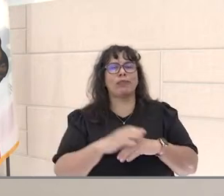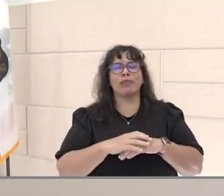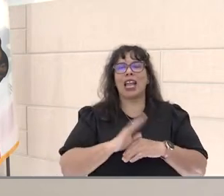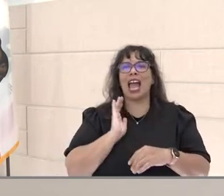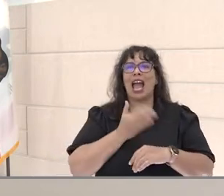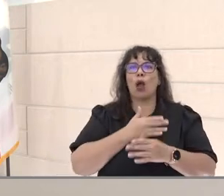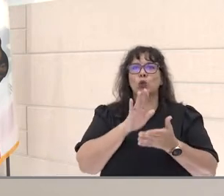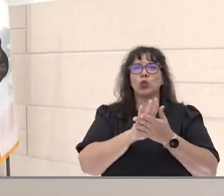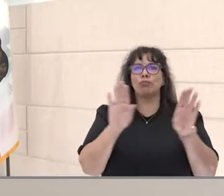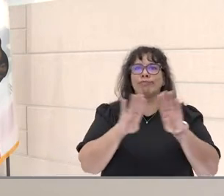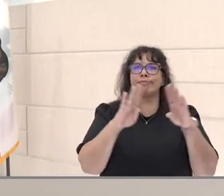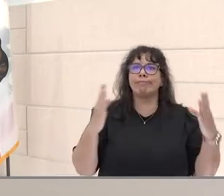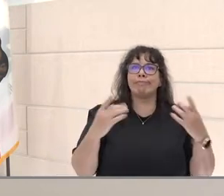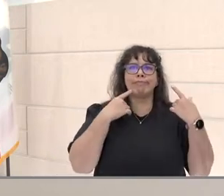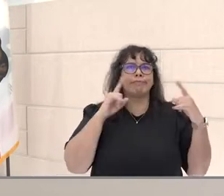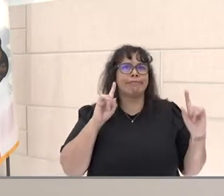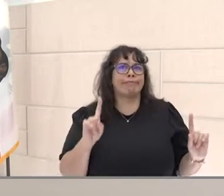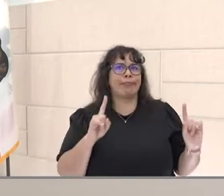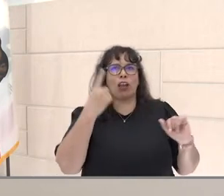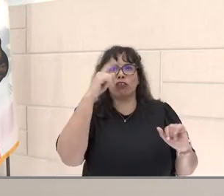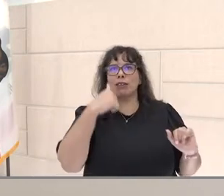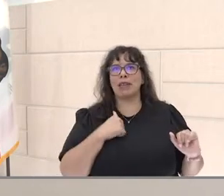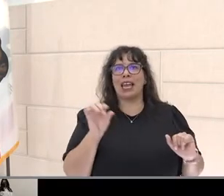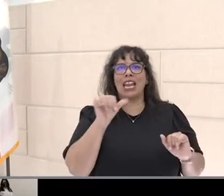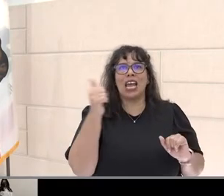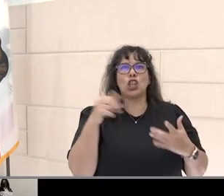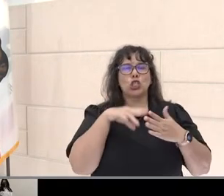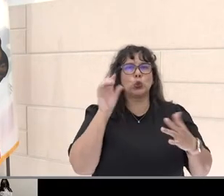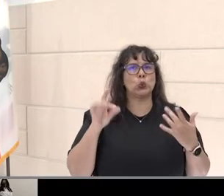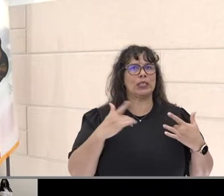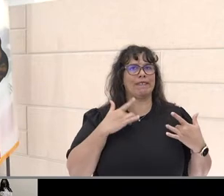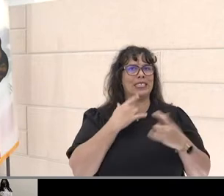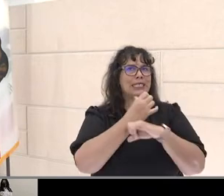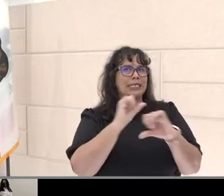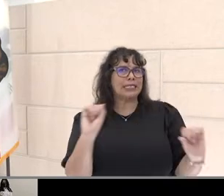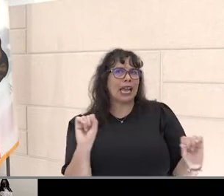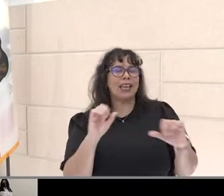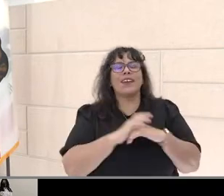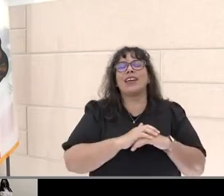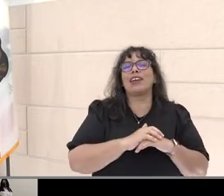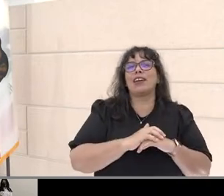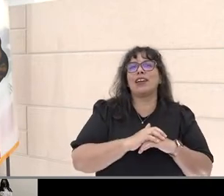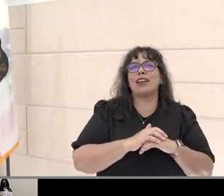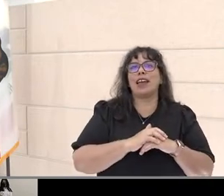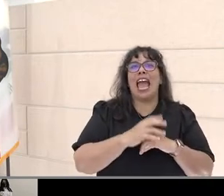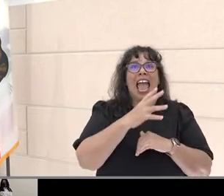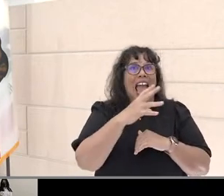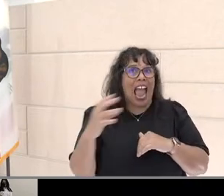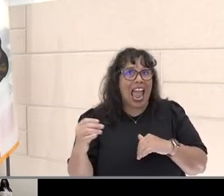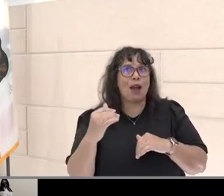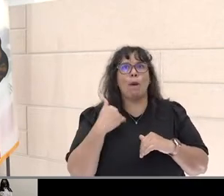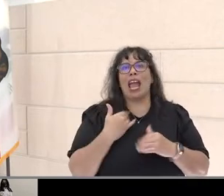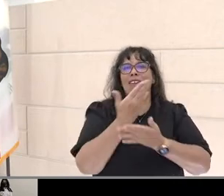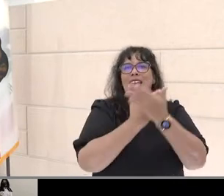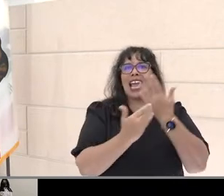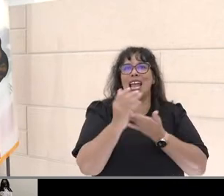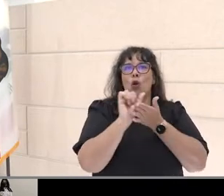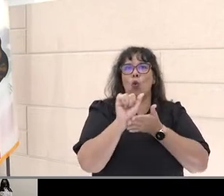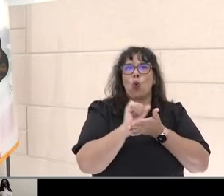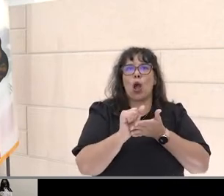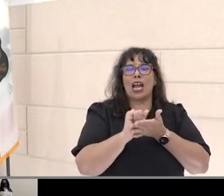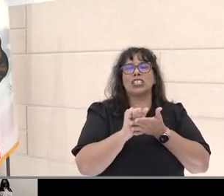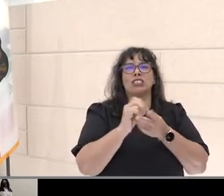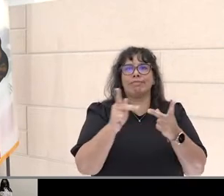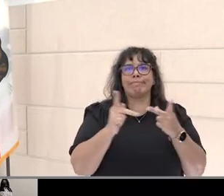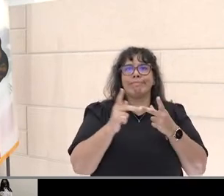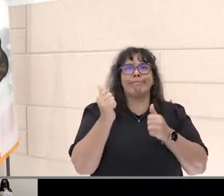จีตูเตอร์การบางสลาเรียนตัวสโจเรียนวินนั่งคือวิบานรัตพอลจุกเจยสัลุดดาสจูสมา